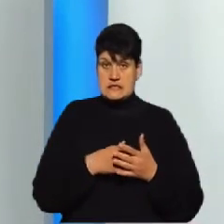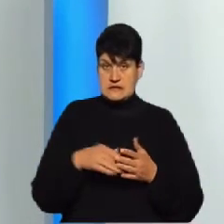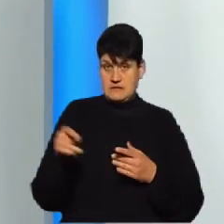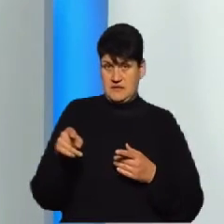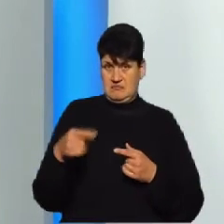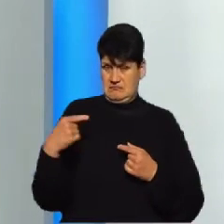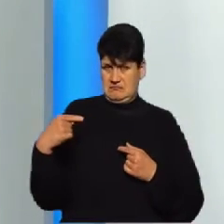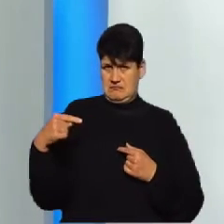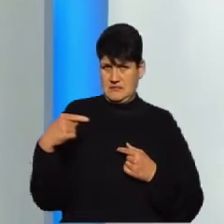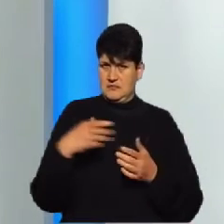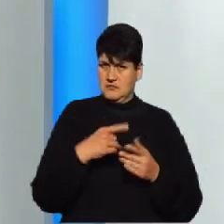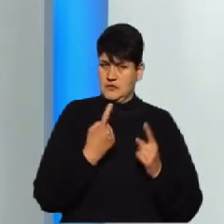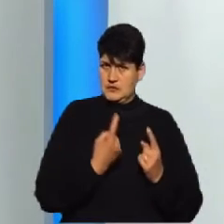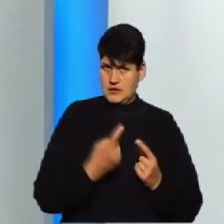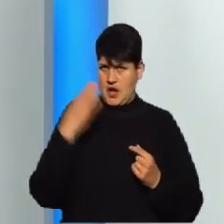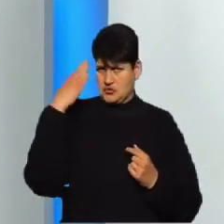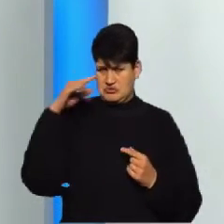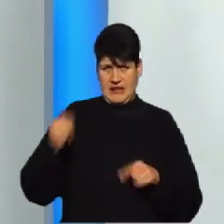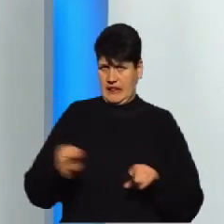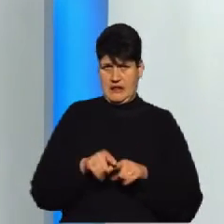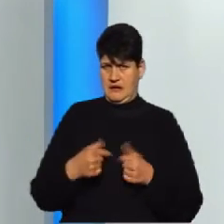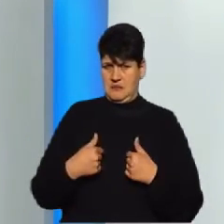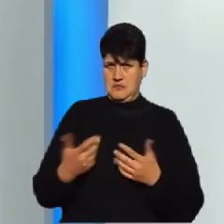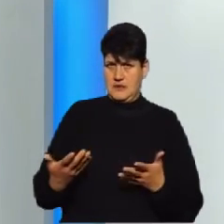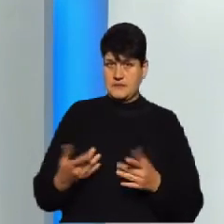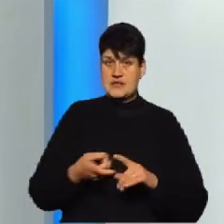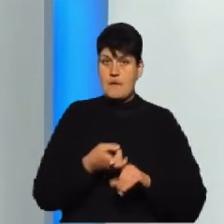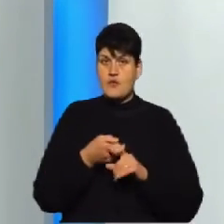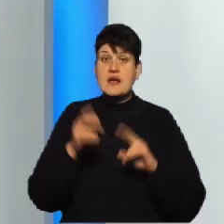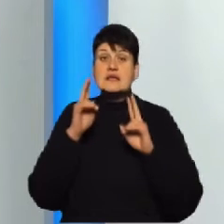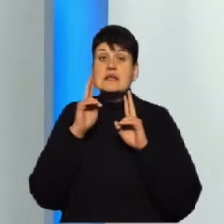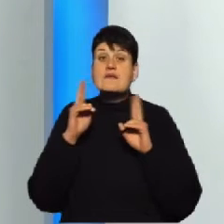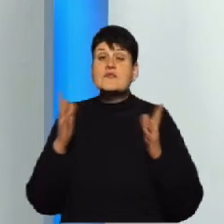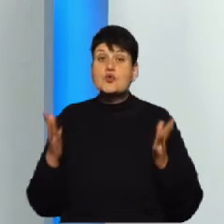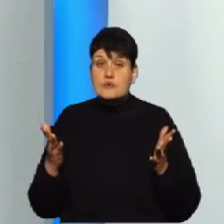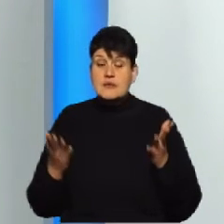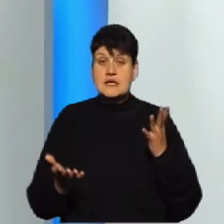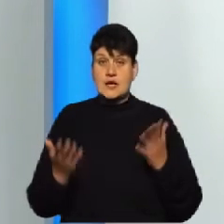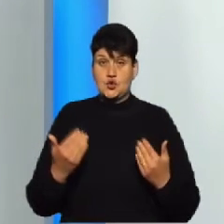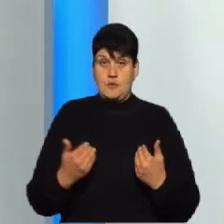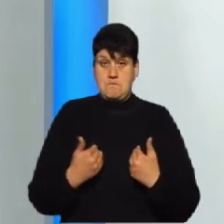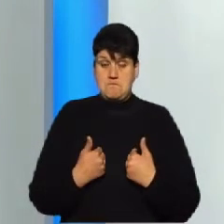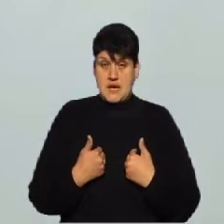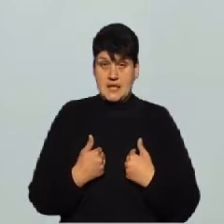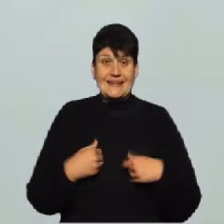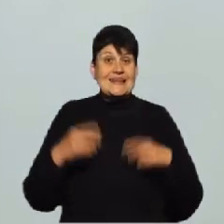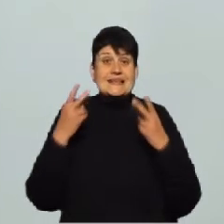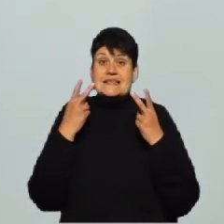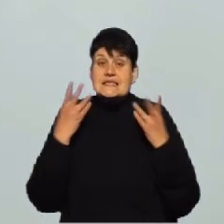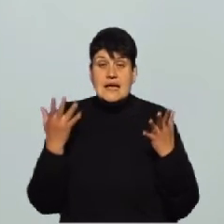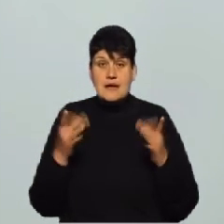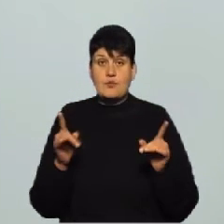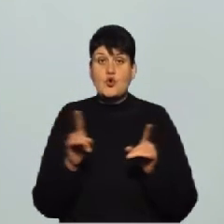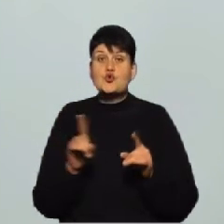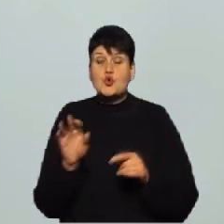не такий, як ми, пов'язано з невідомістю. Якщо ми не знаємо щось про людину, свідомість